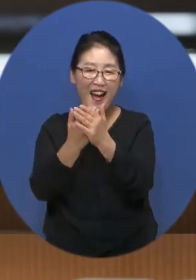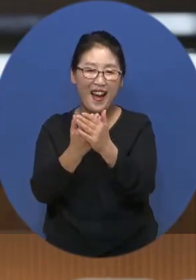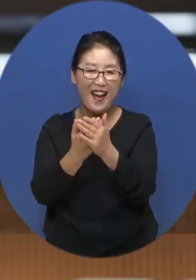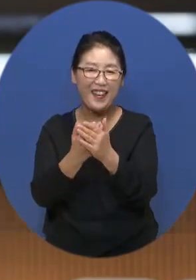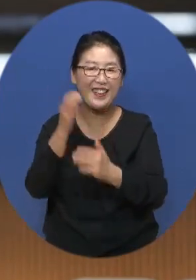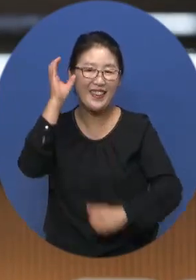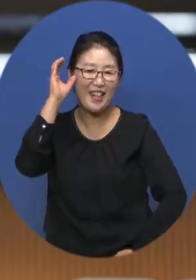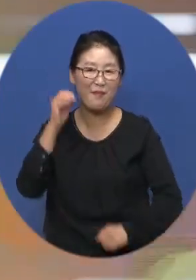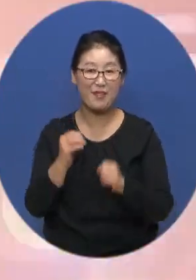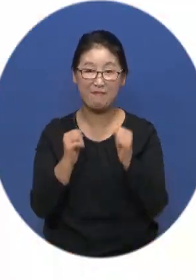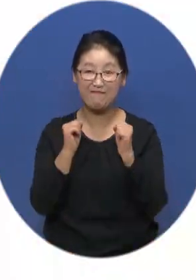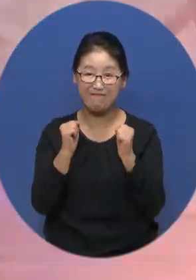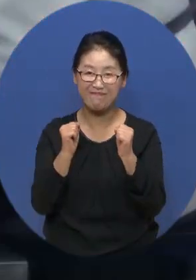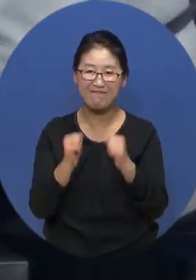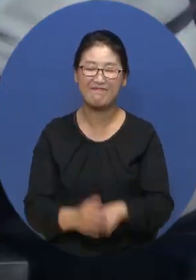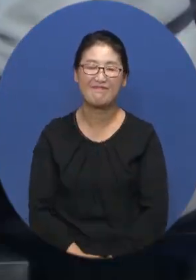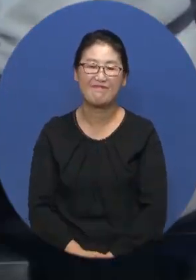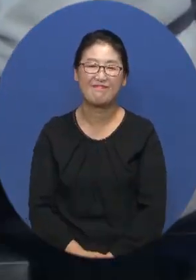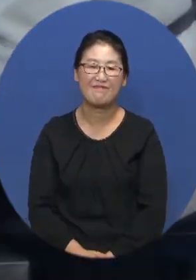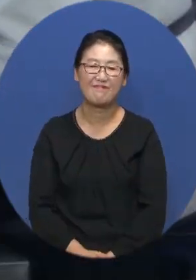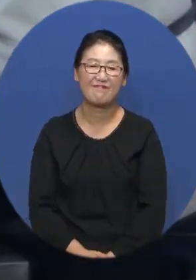화이팅!